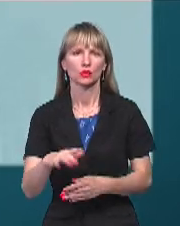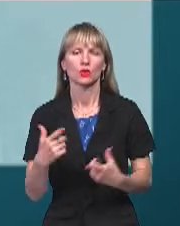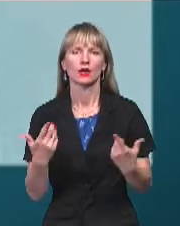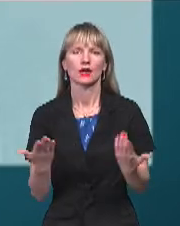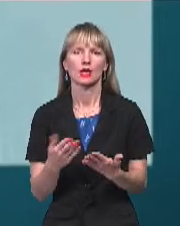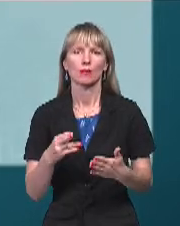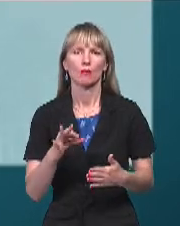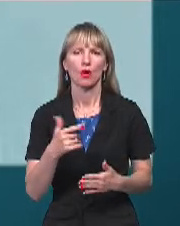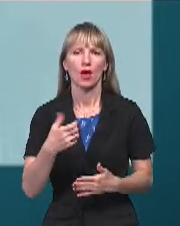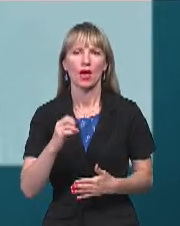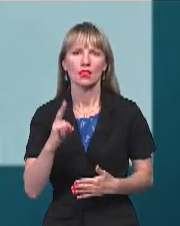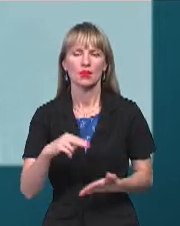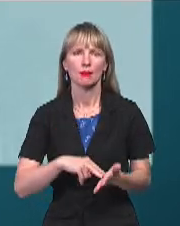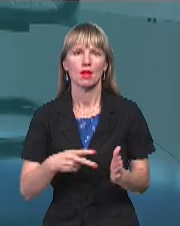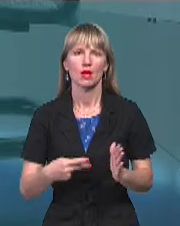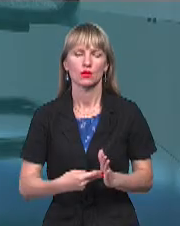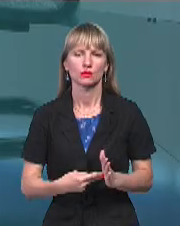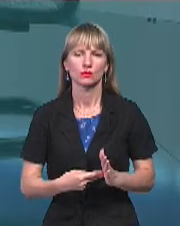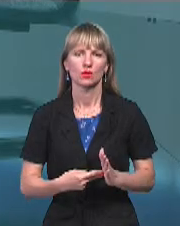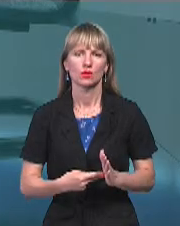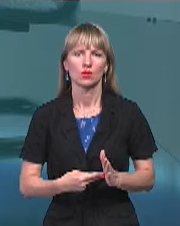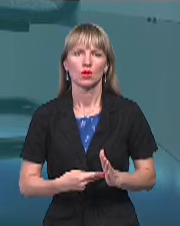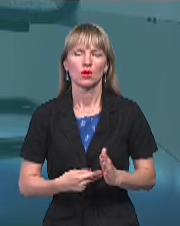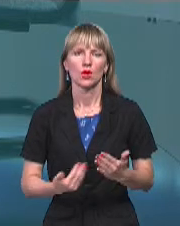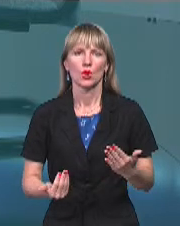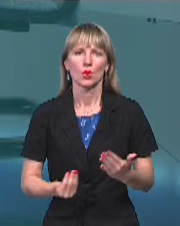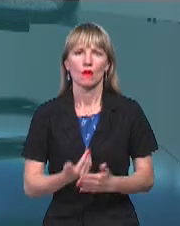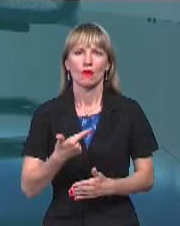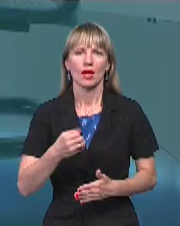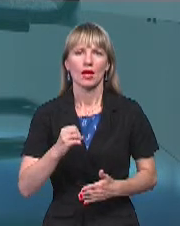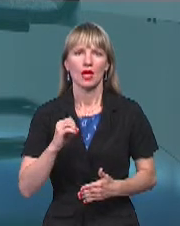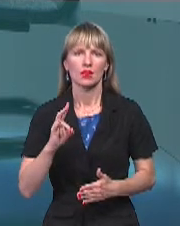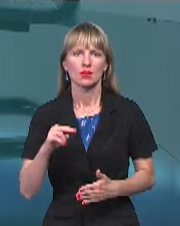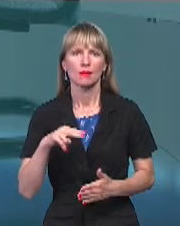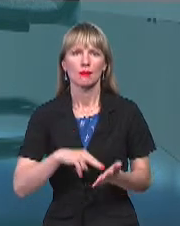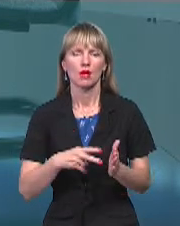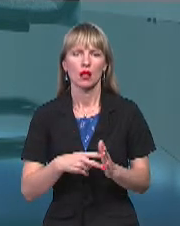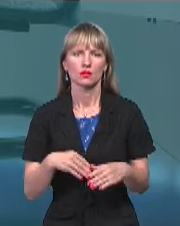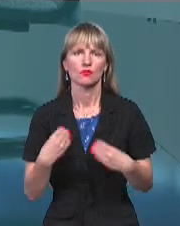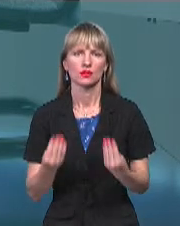по генеральному плану, новому генеральному плану відійшли